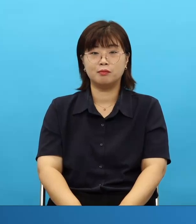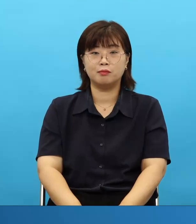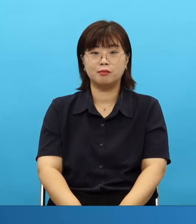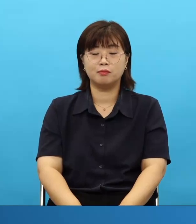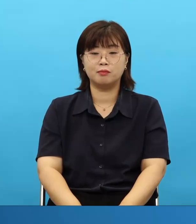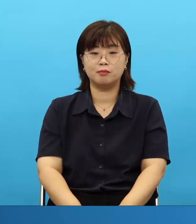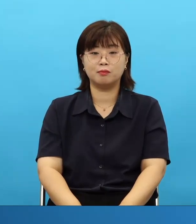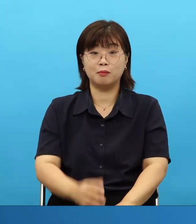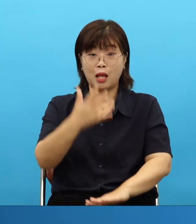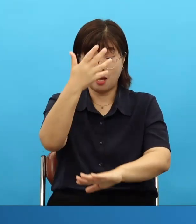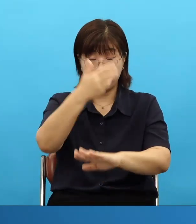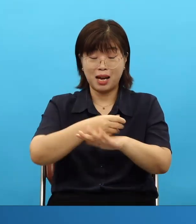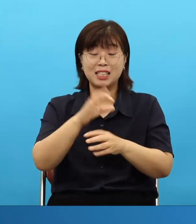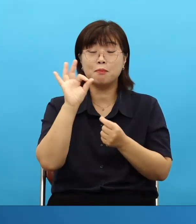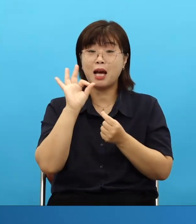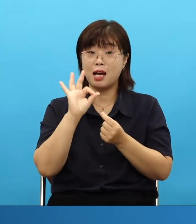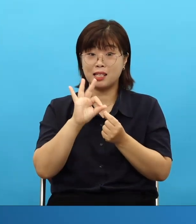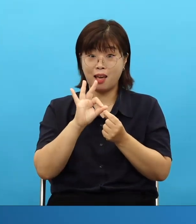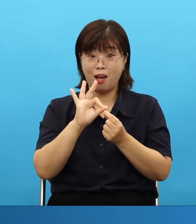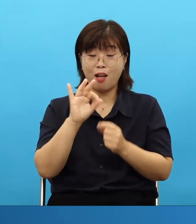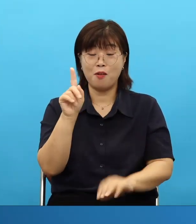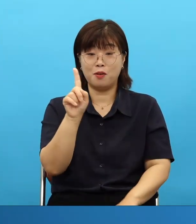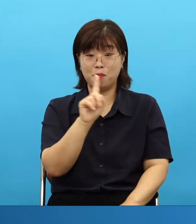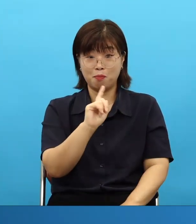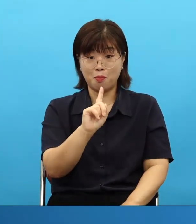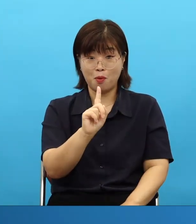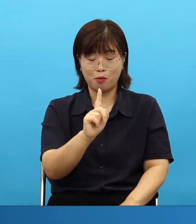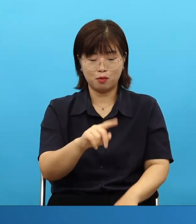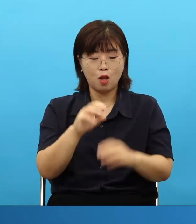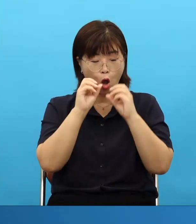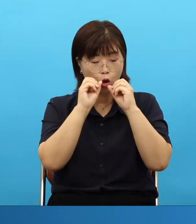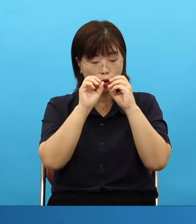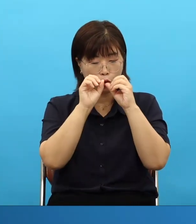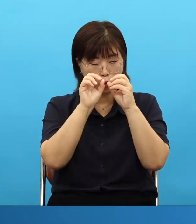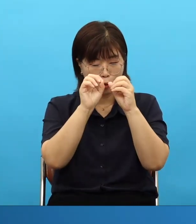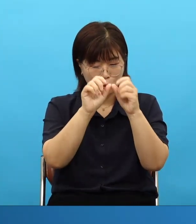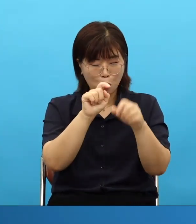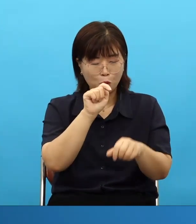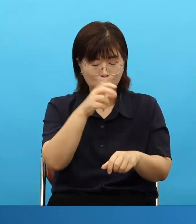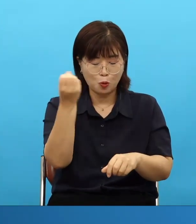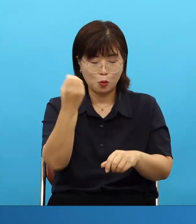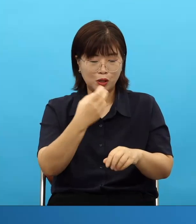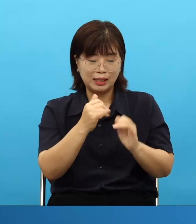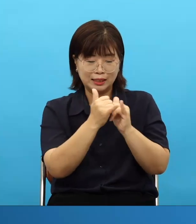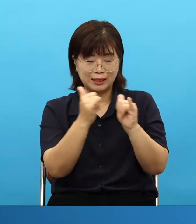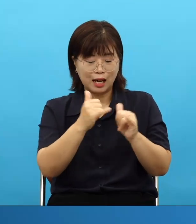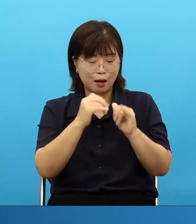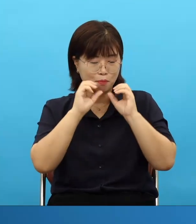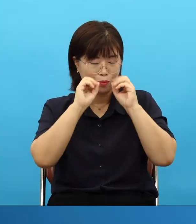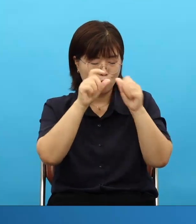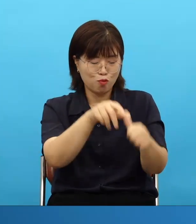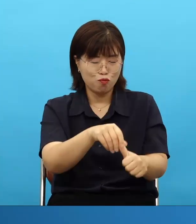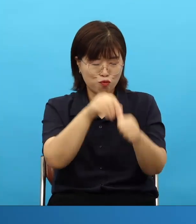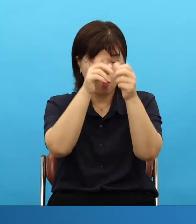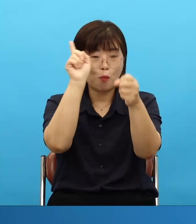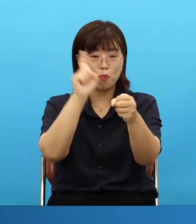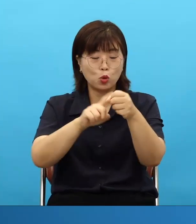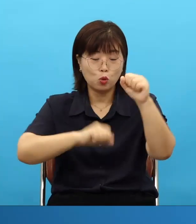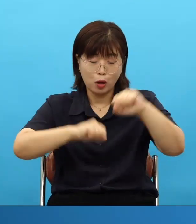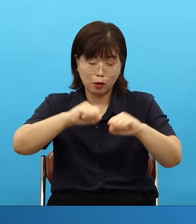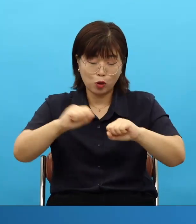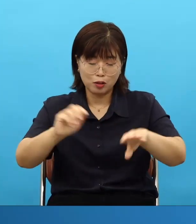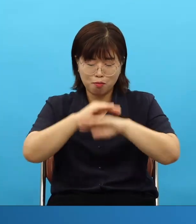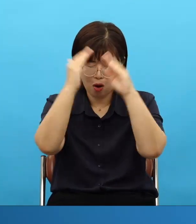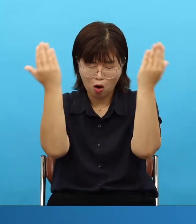전도와 사람 살리는 것 위해서 하는 것은 하나도 상급을 잃지 않는다. All of the ministry of evangelism that you partake in, all of the